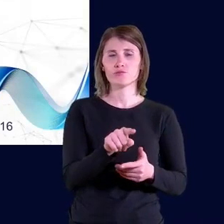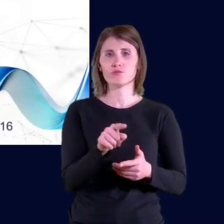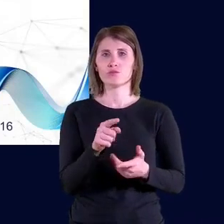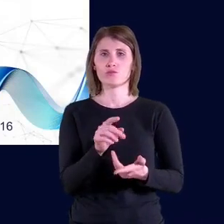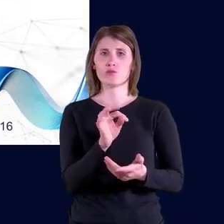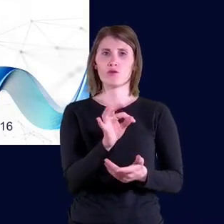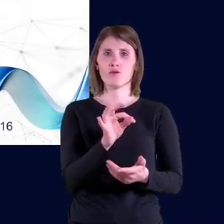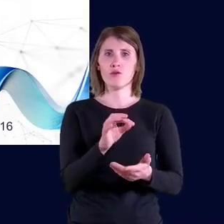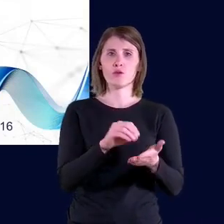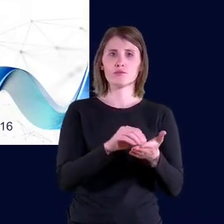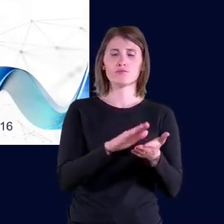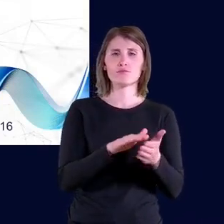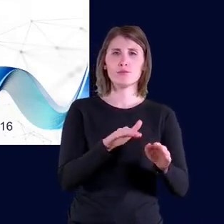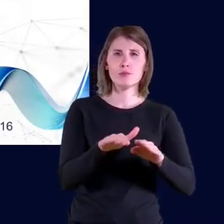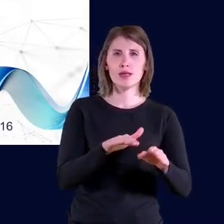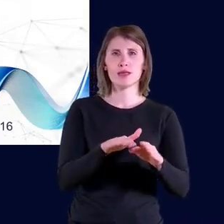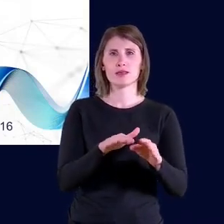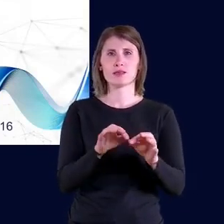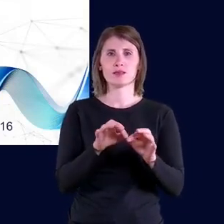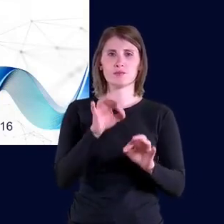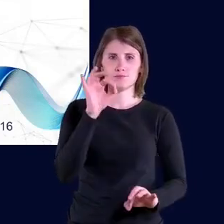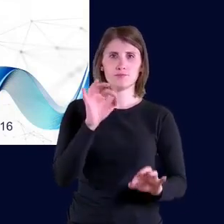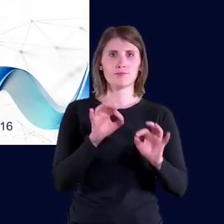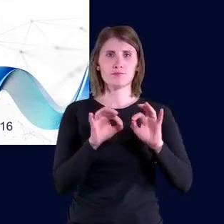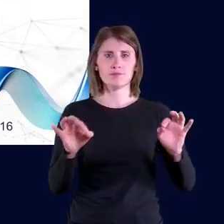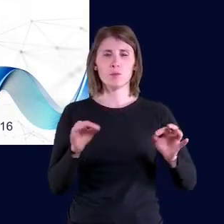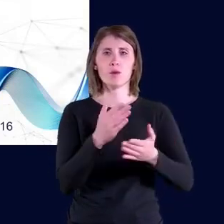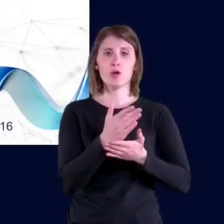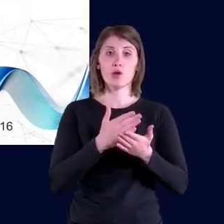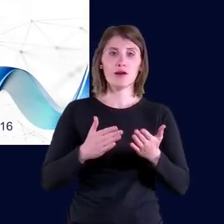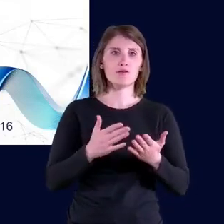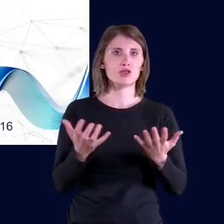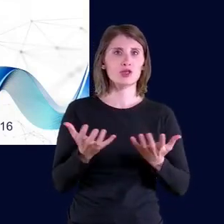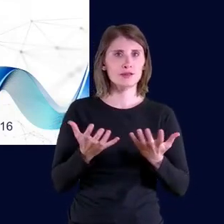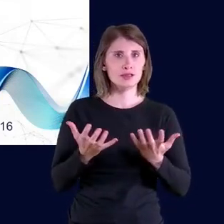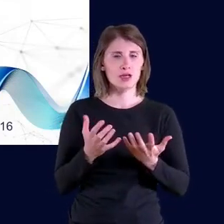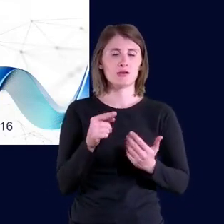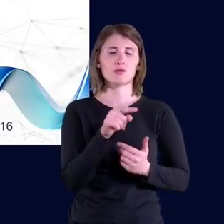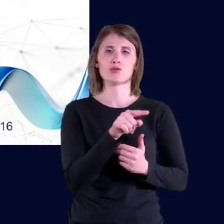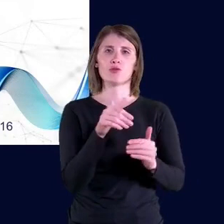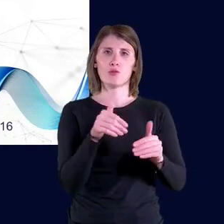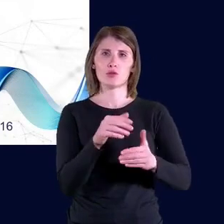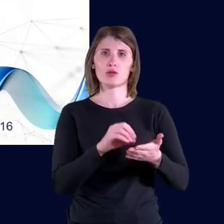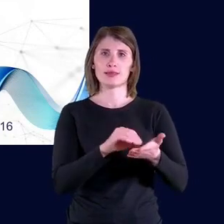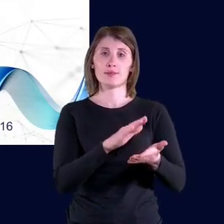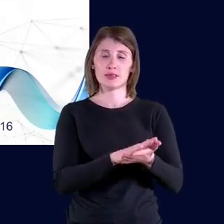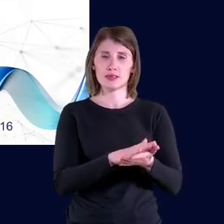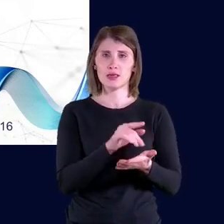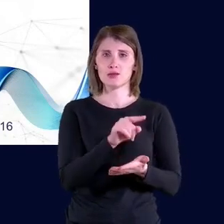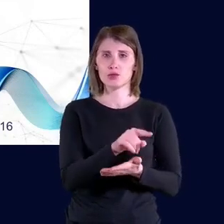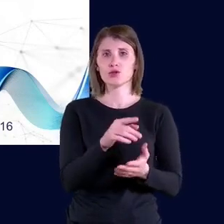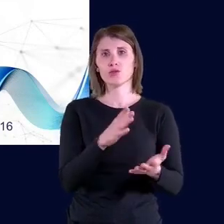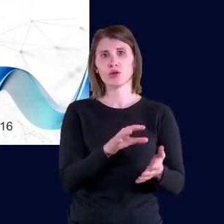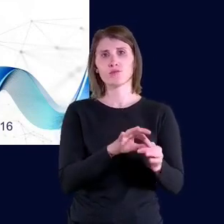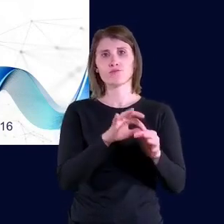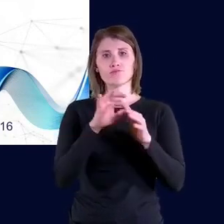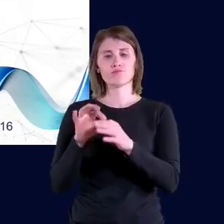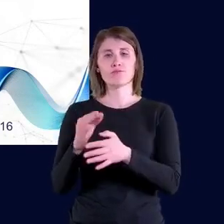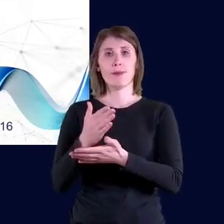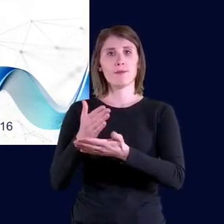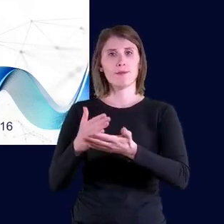geograficznymi po to aby następnie możliwe było ich zobrazowanie na przykład na na mapie